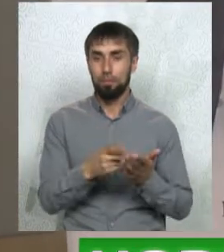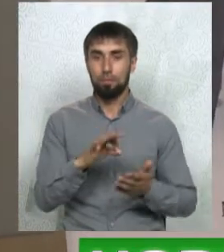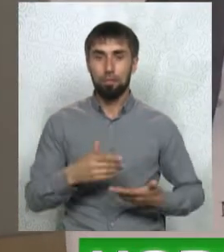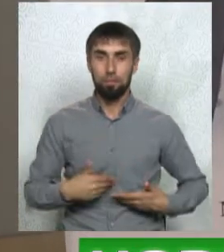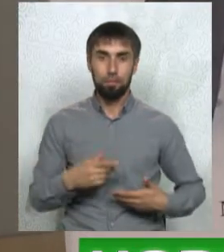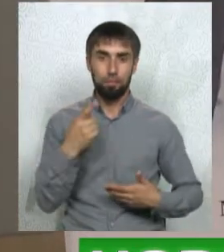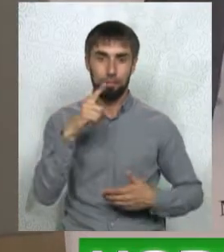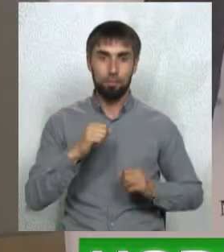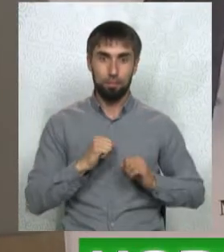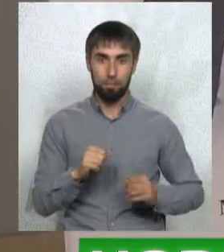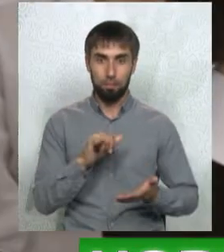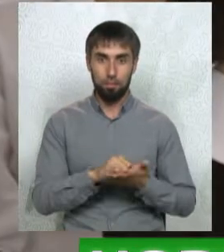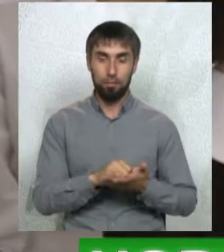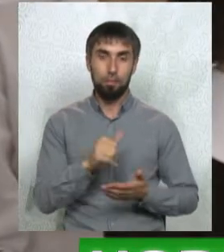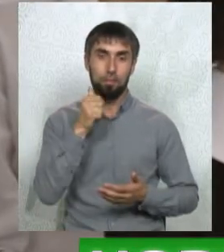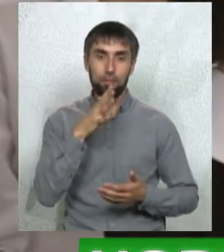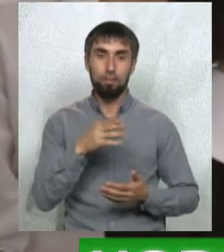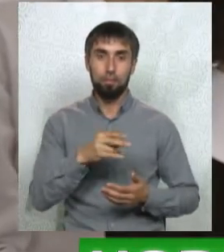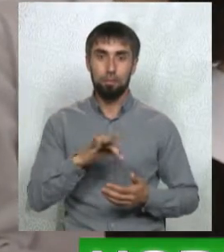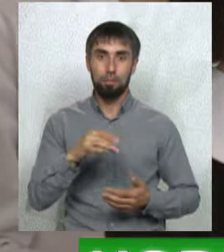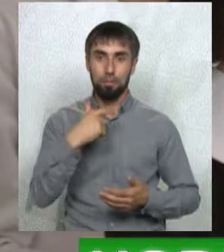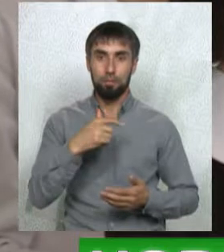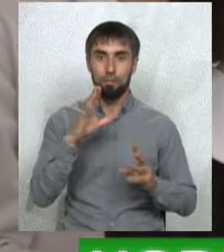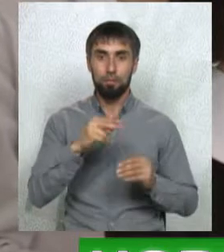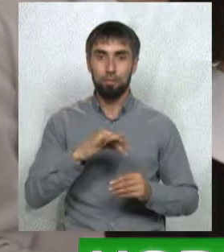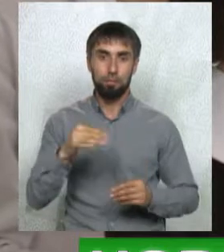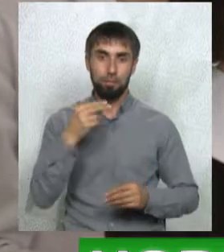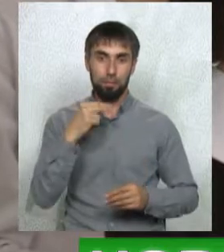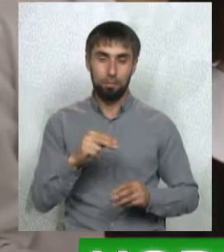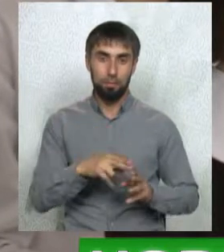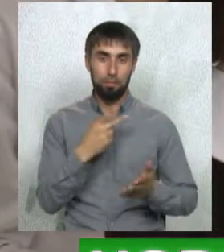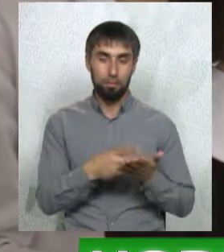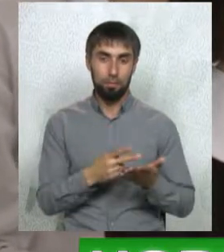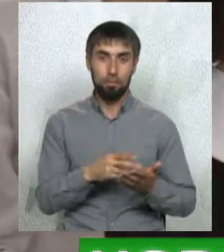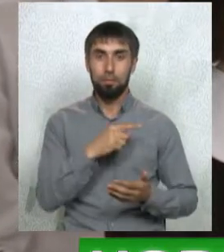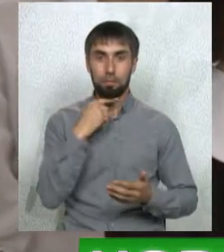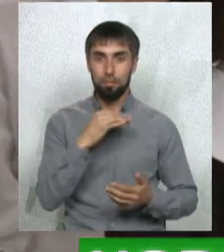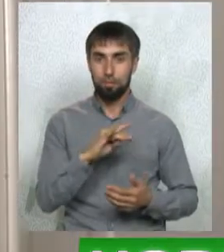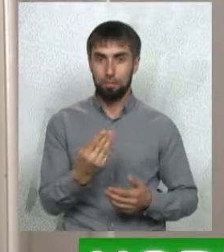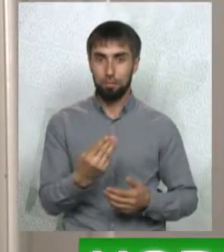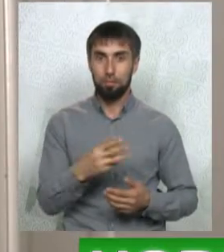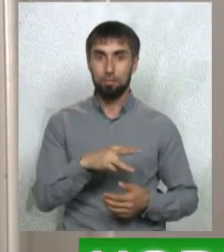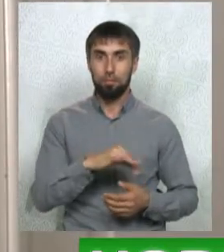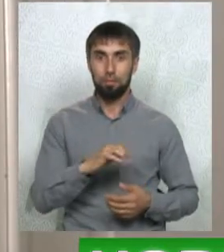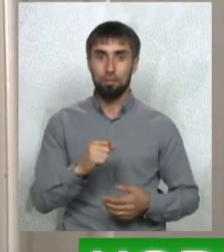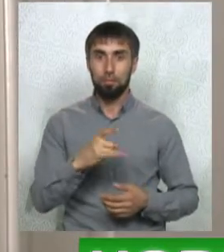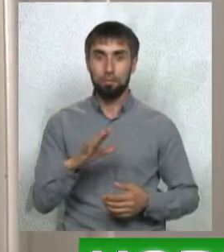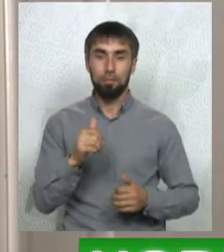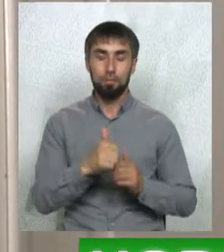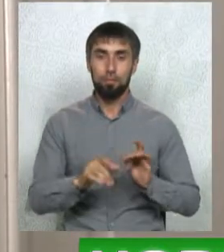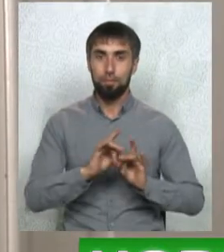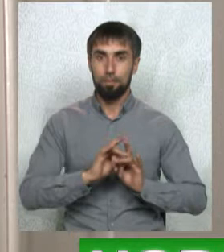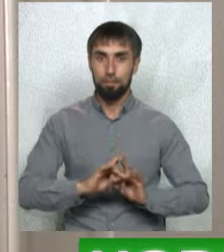жизни вымышленного героя, который воплотил в себе все черты идеального, на взгляд писателя, ингуша. Муса Хадзиев всегда рассказывает